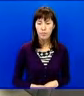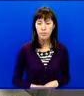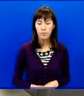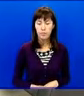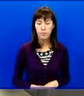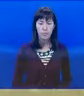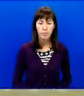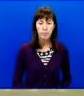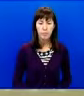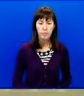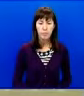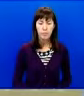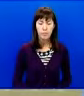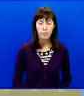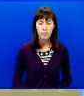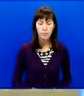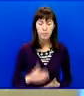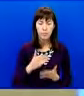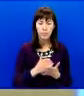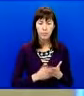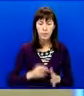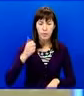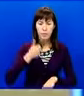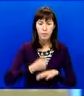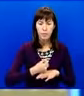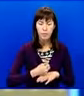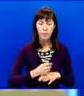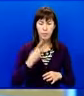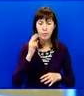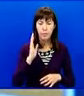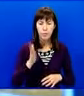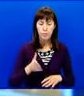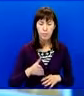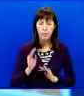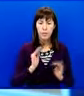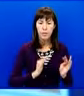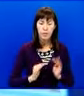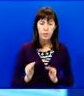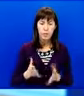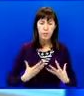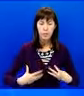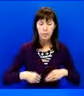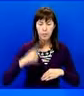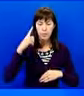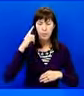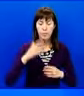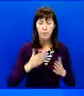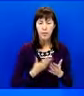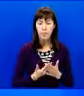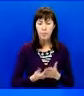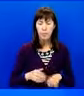Оңтүстік Ақпарат. В программной статье главы государства «Взгляд в будущее. Модернизация общественного сознания»